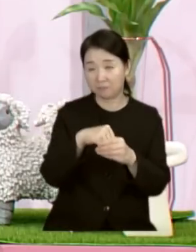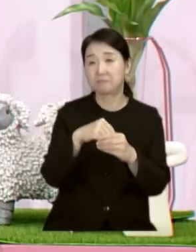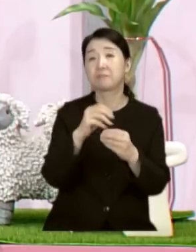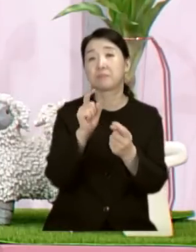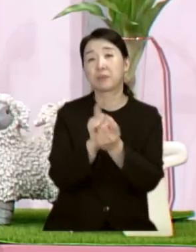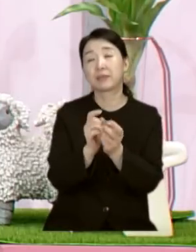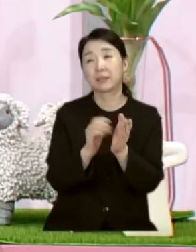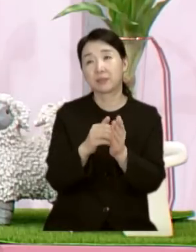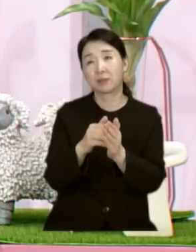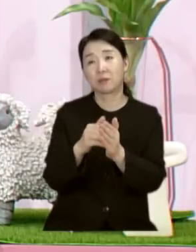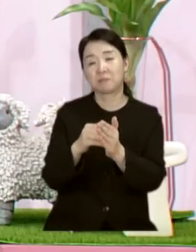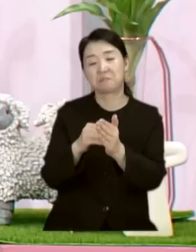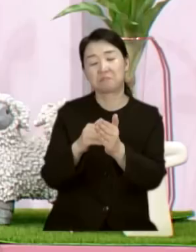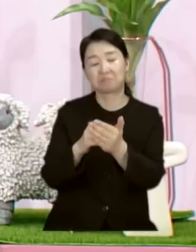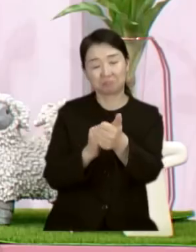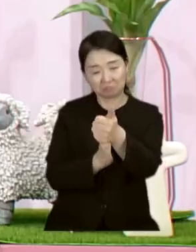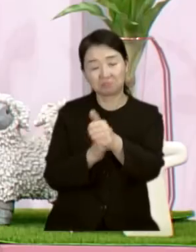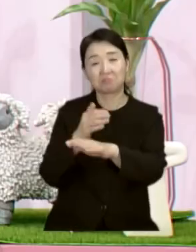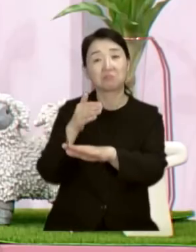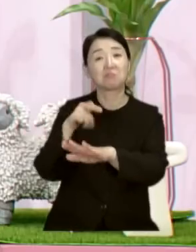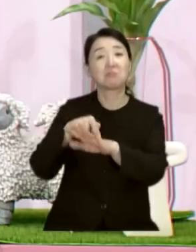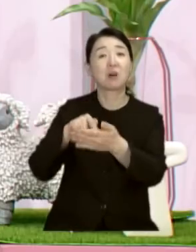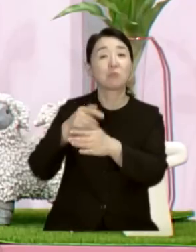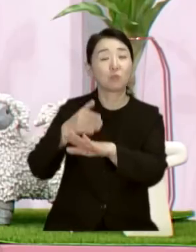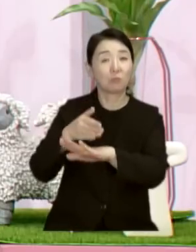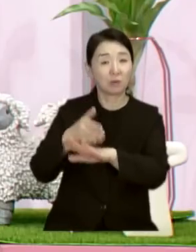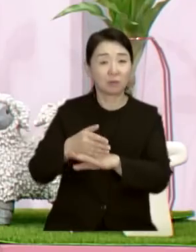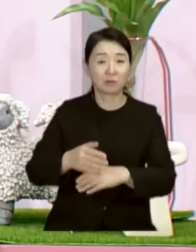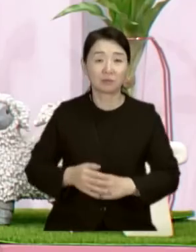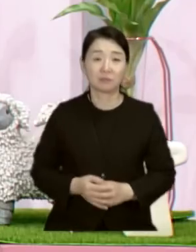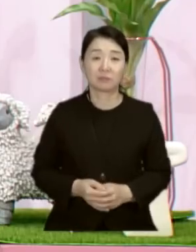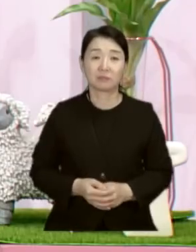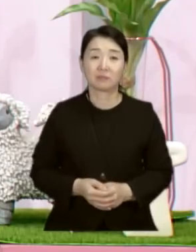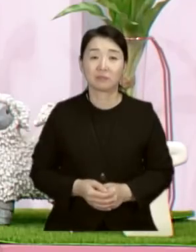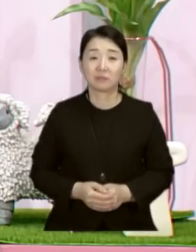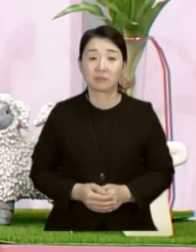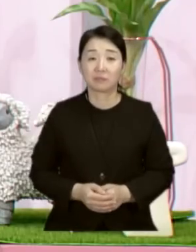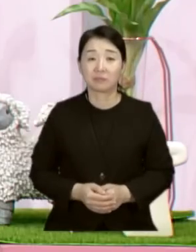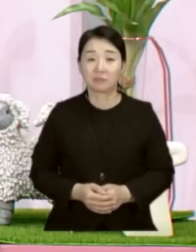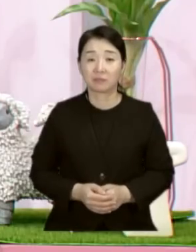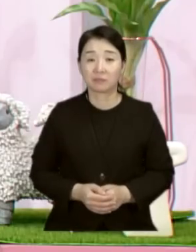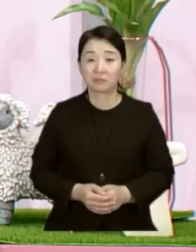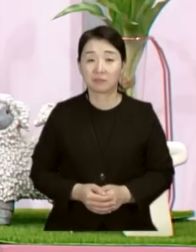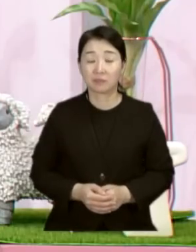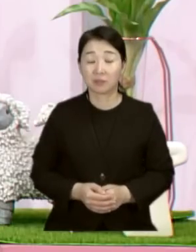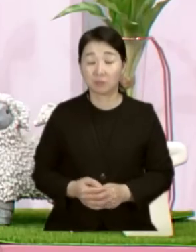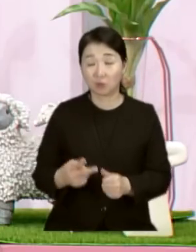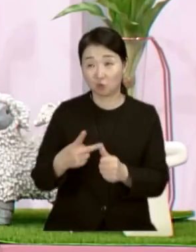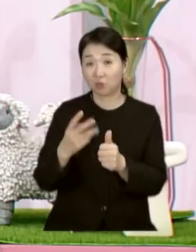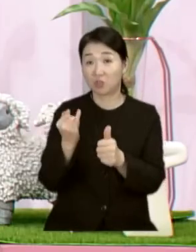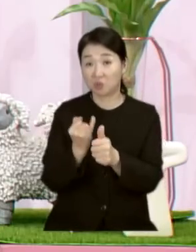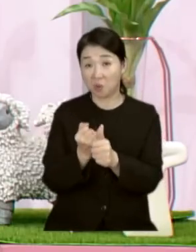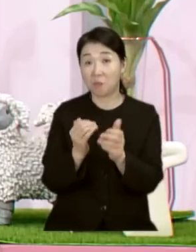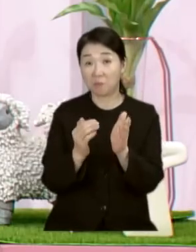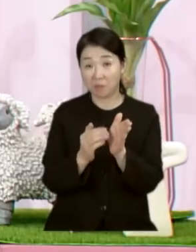그래서 너무 고마운 마음에 그러면 이 두 번째는